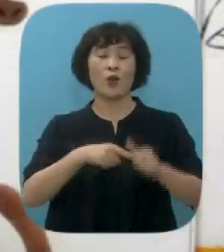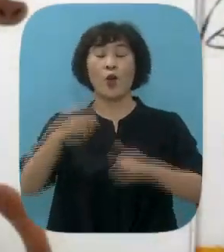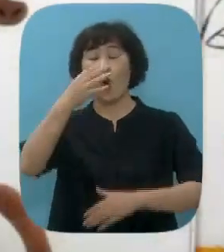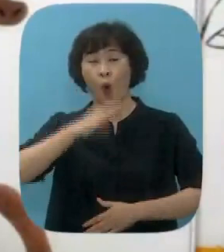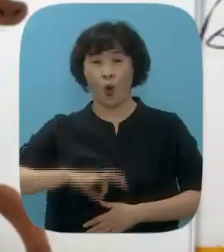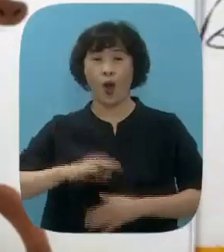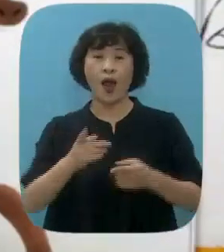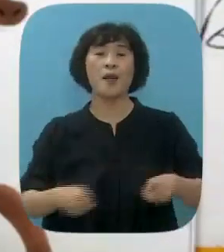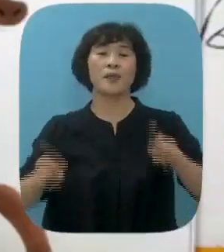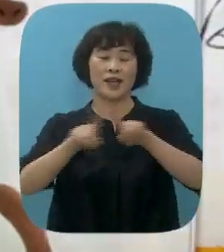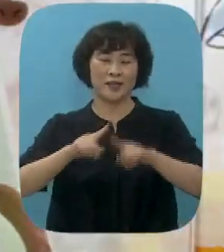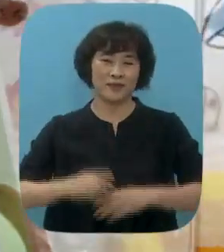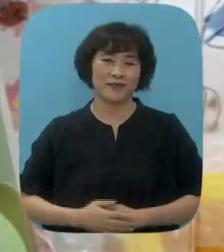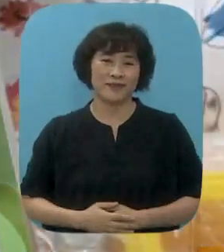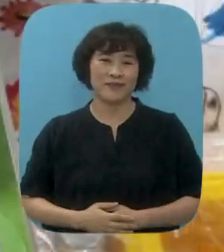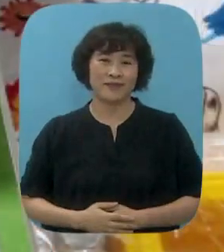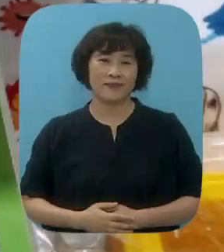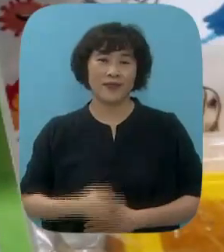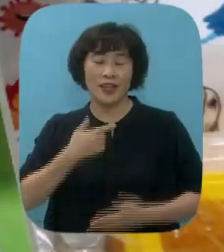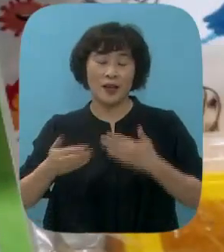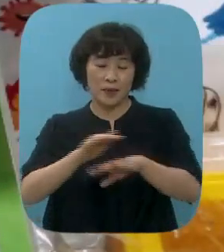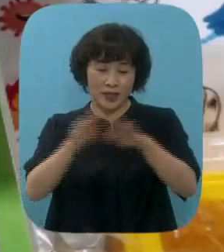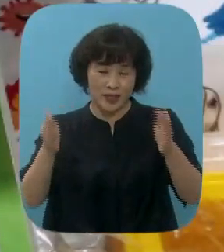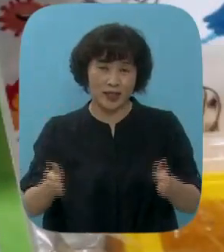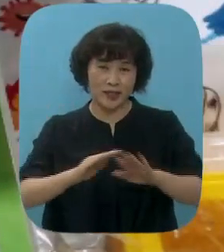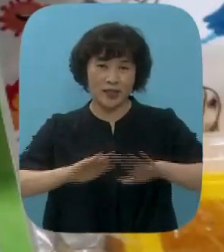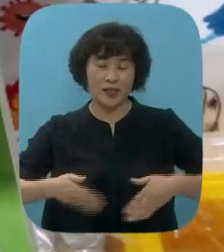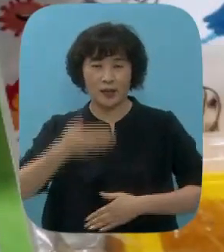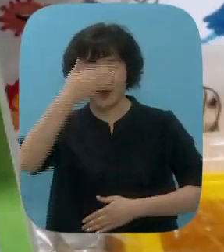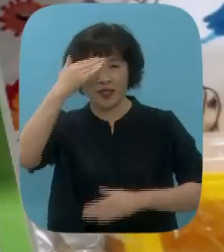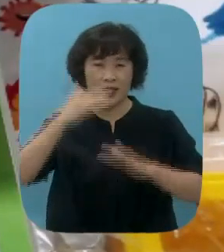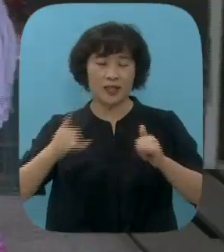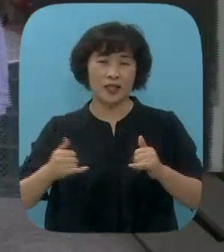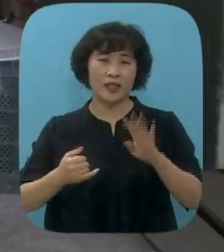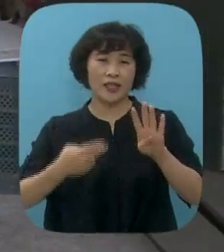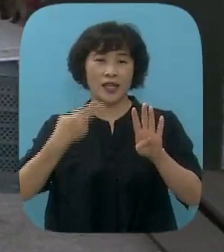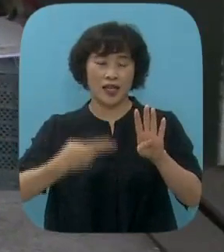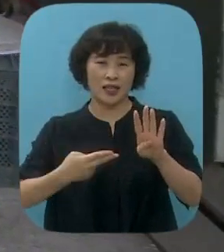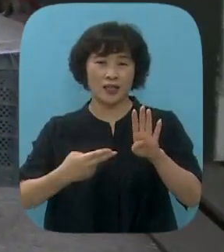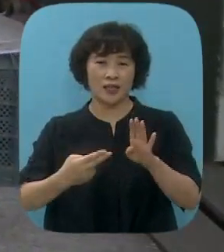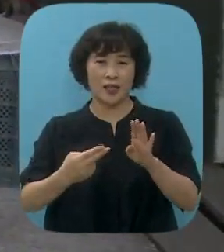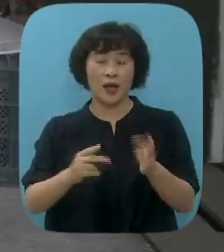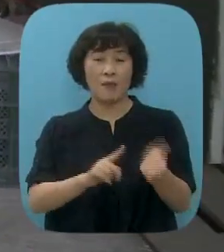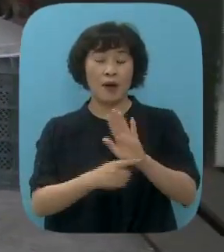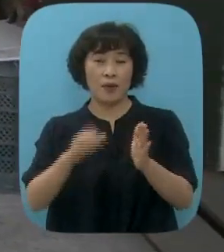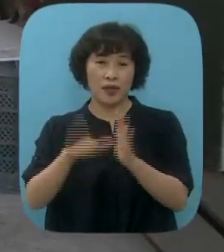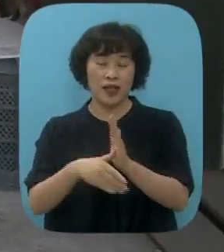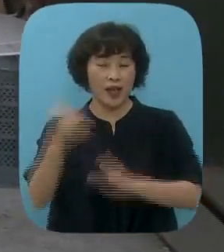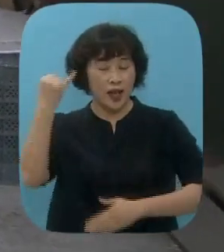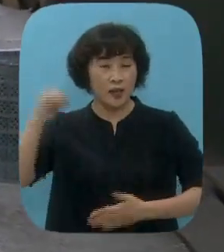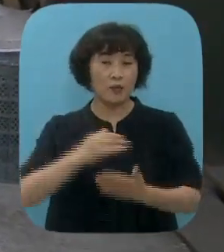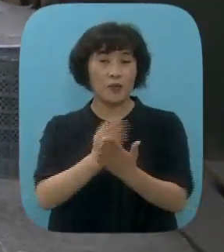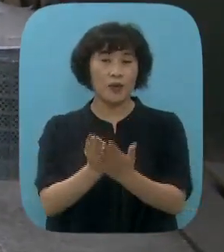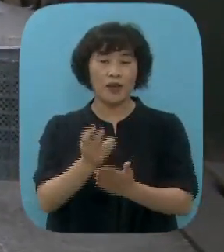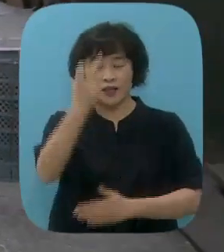교육 효과까지 놓치지 않았습니다. 체험 키트는 전남 청년 4H 과제 발표 경진대회 농산업 아이디어